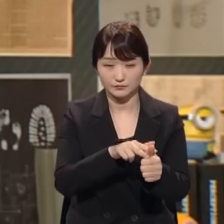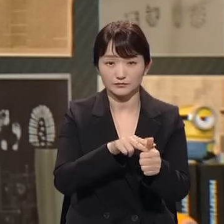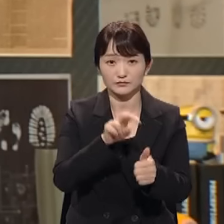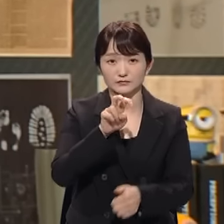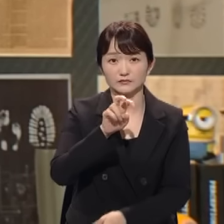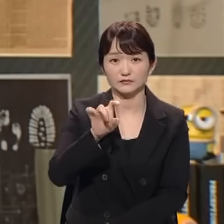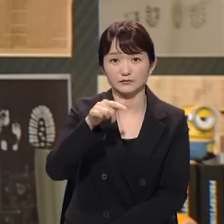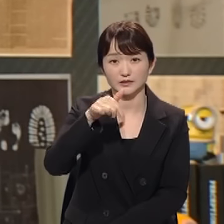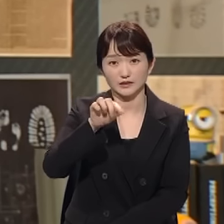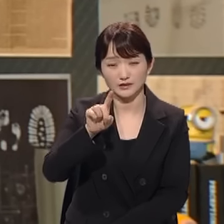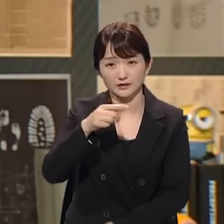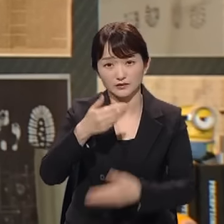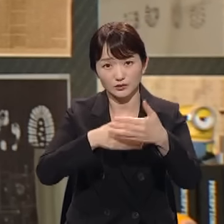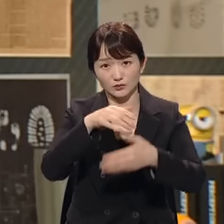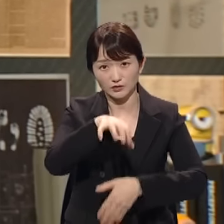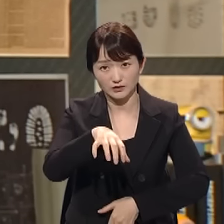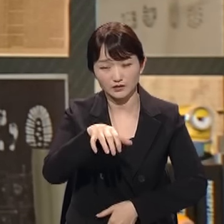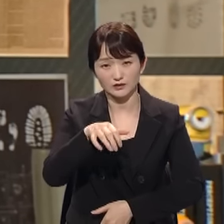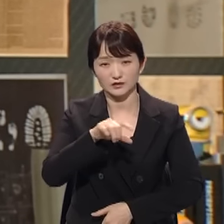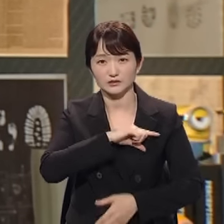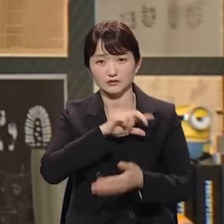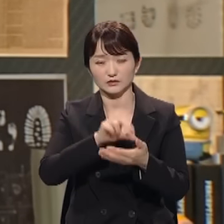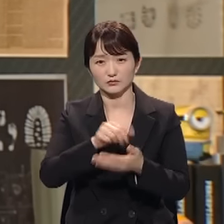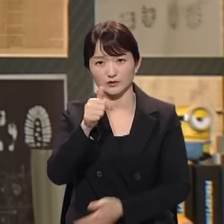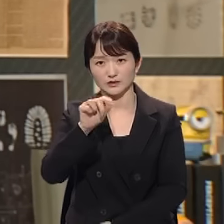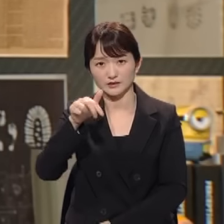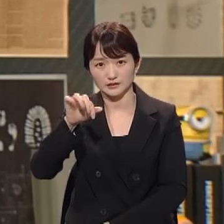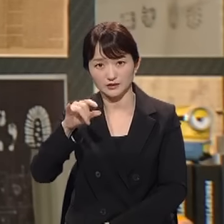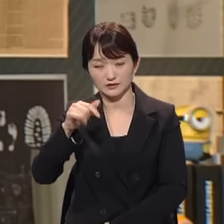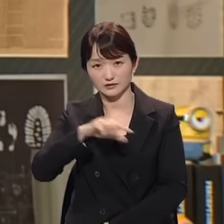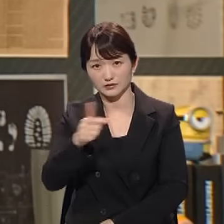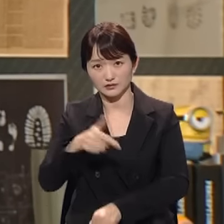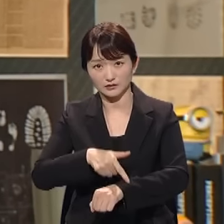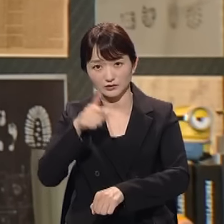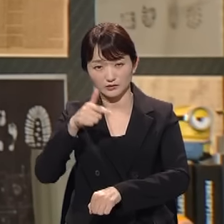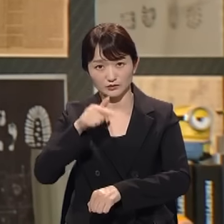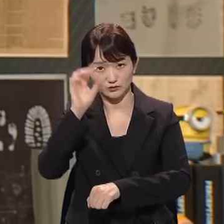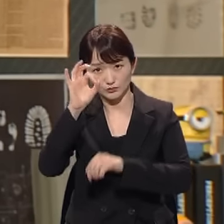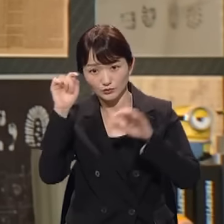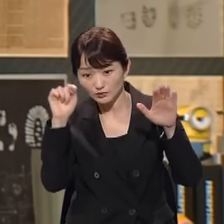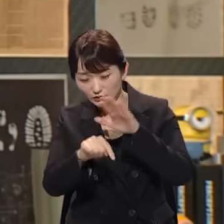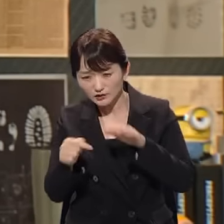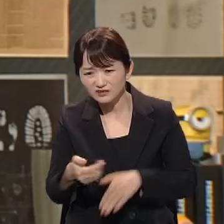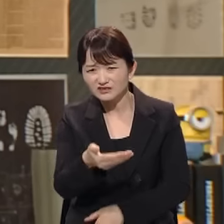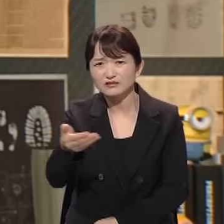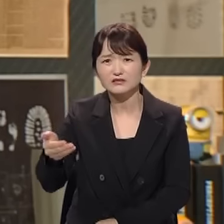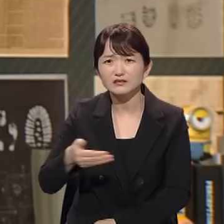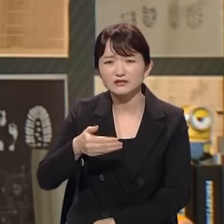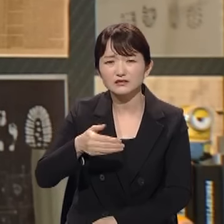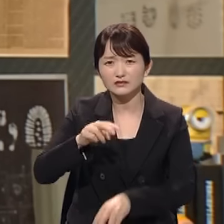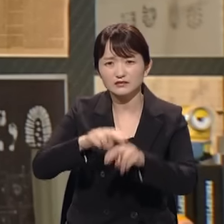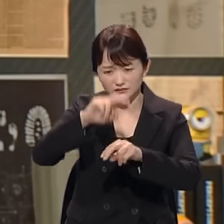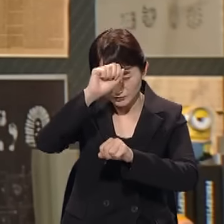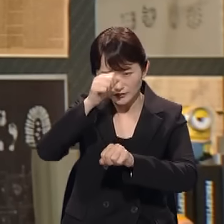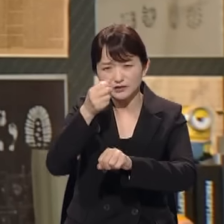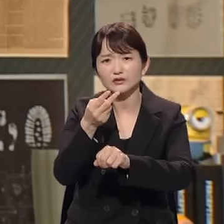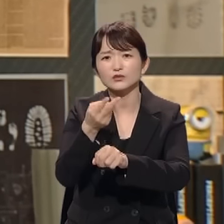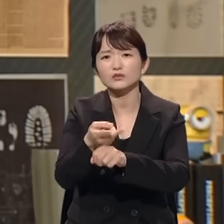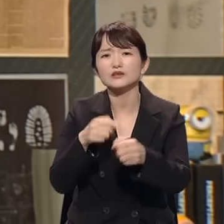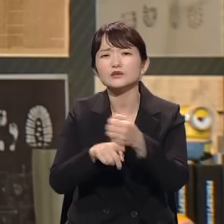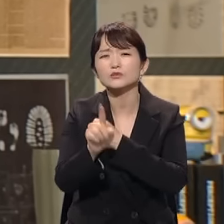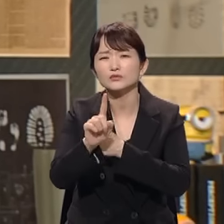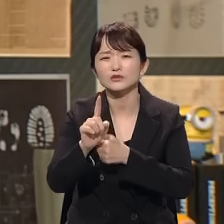이 메가박댕 하이제킹 영화 저녁 6시 거 보러 왔던 당신들 왜 의자 위에다 발을 올려 하신 박윤기,